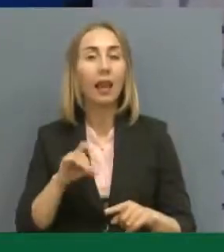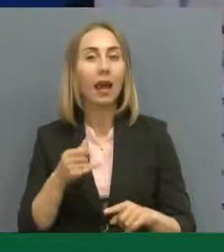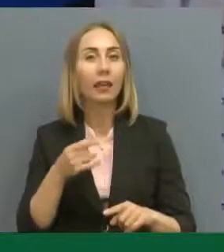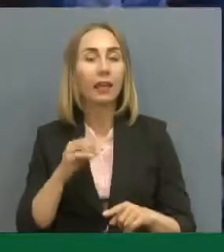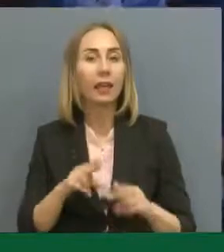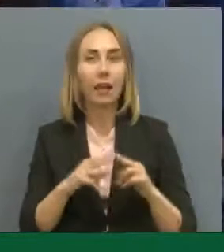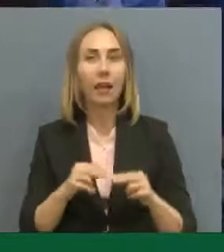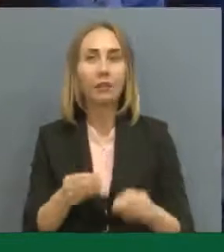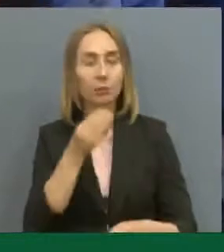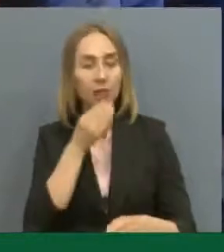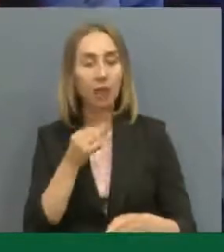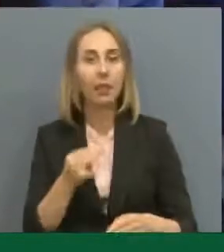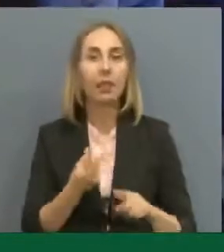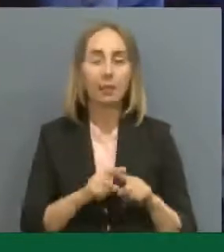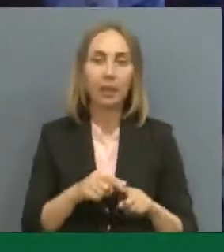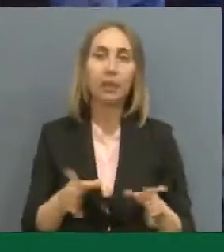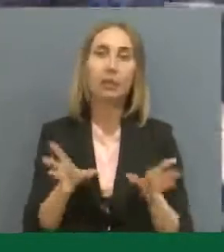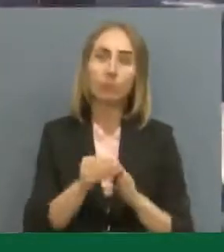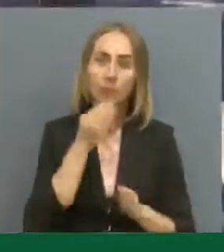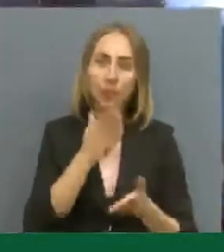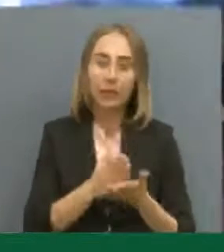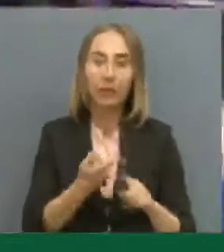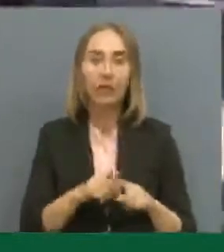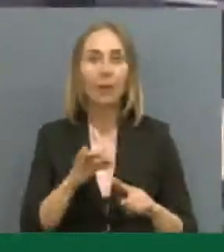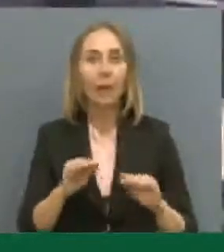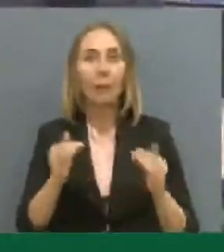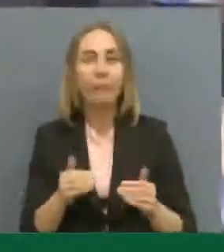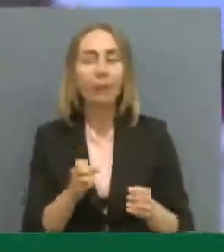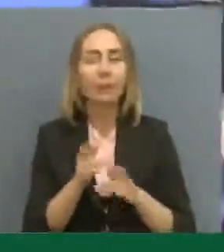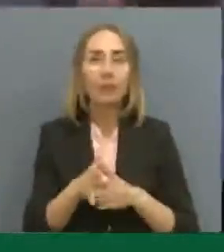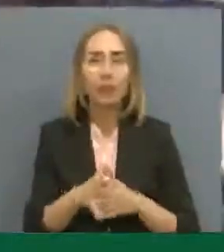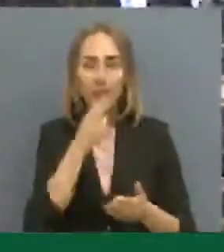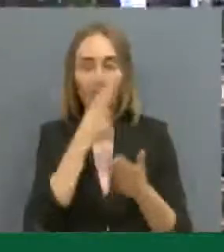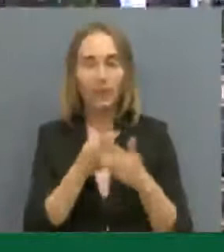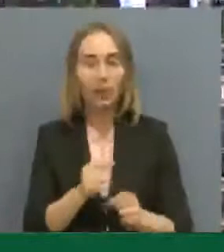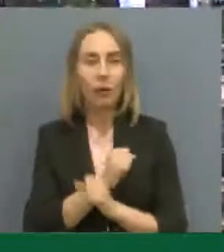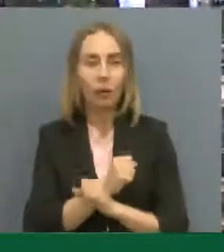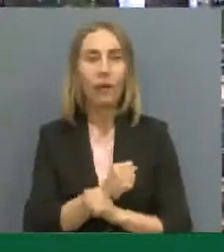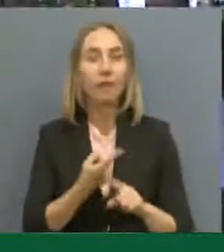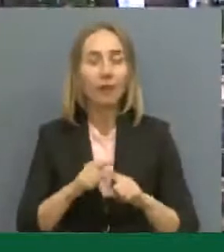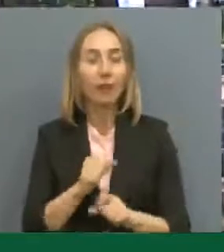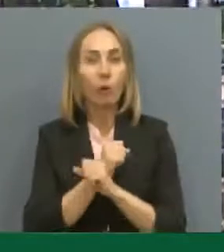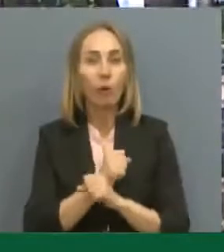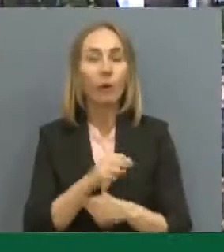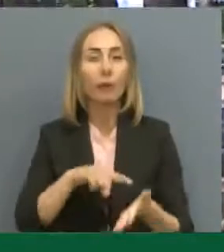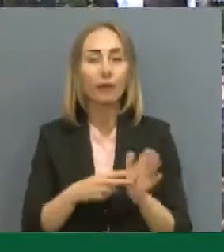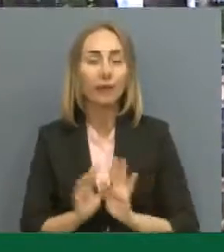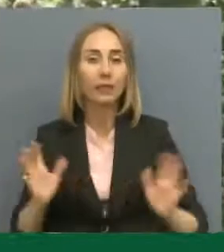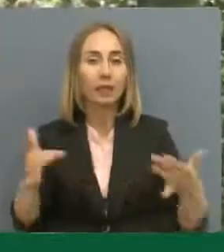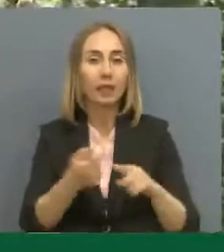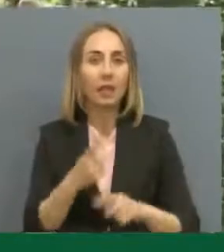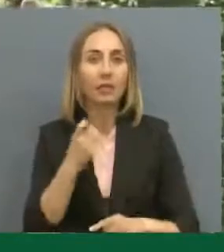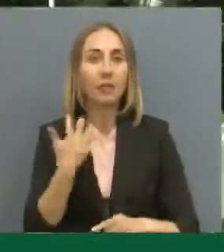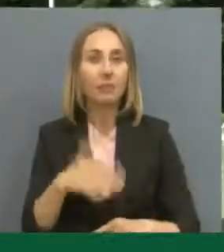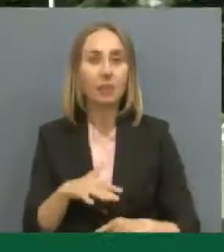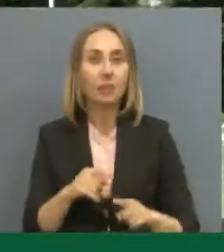площадок без питания и 332 малозатратных форм отдыха. Данными видами отдыха планируется охватить порядка 105 тысяч